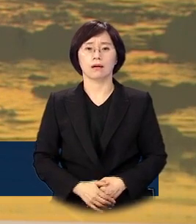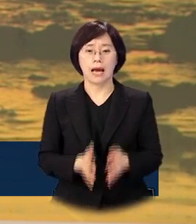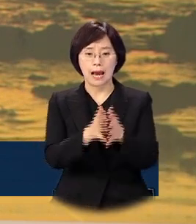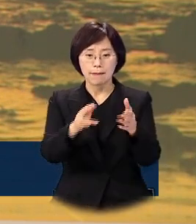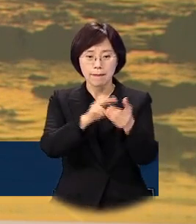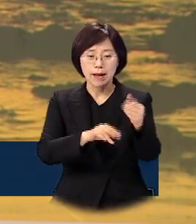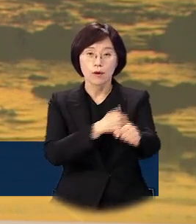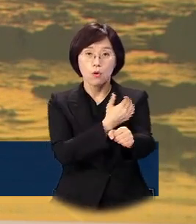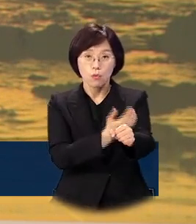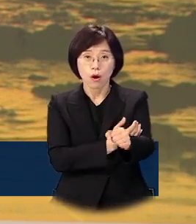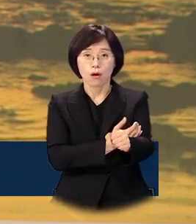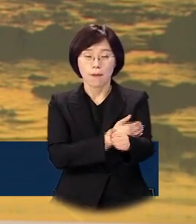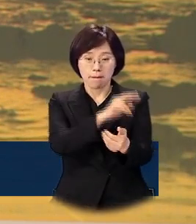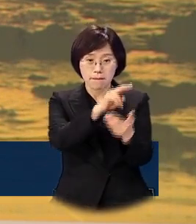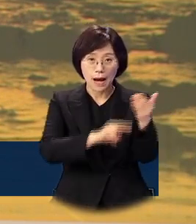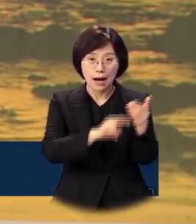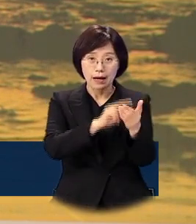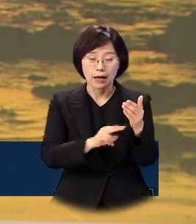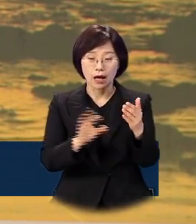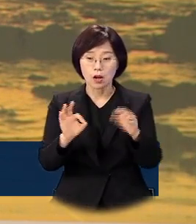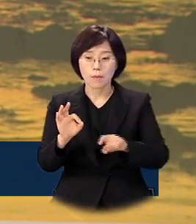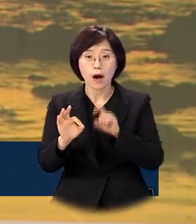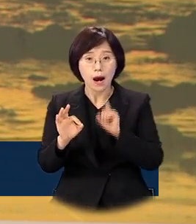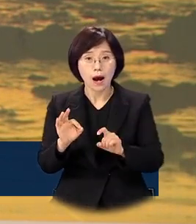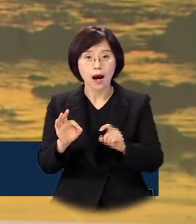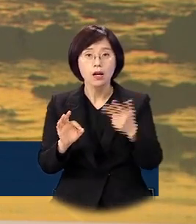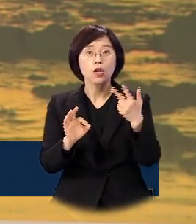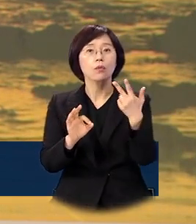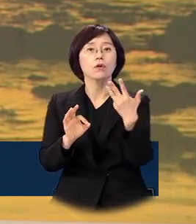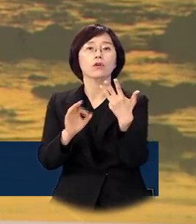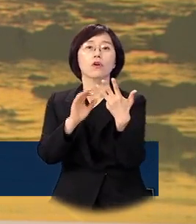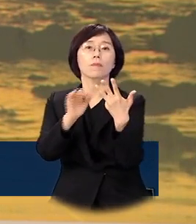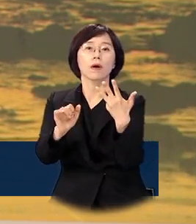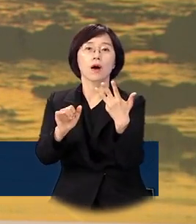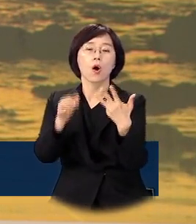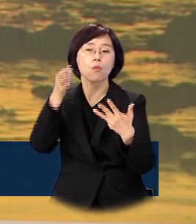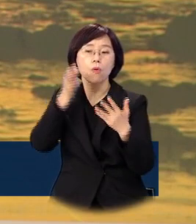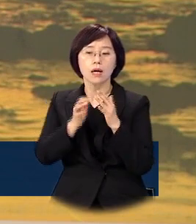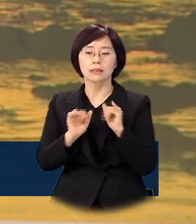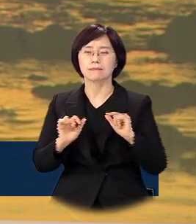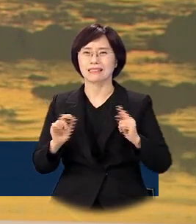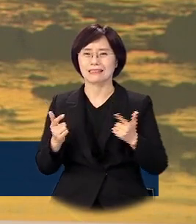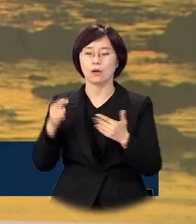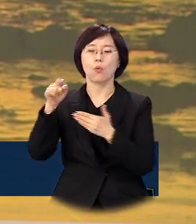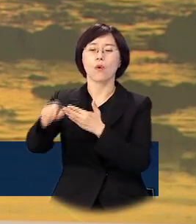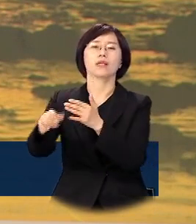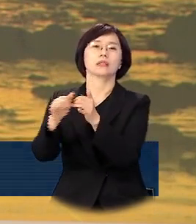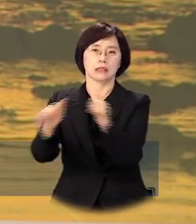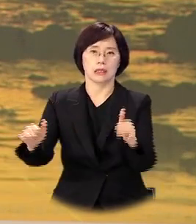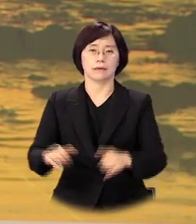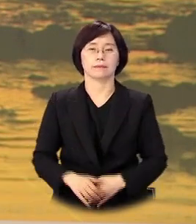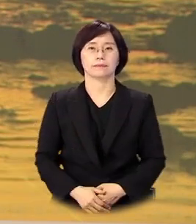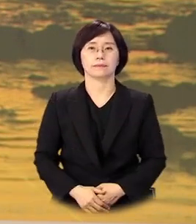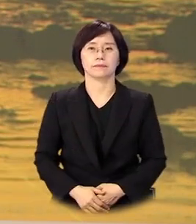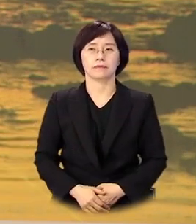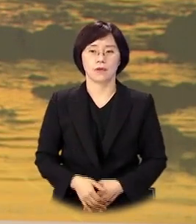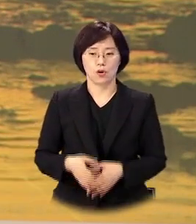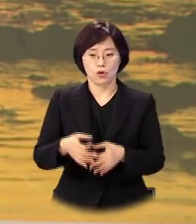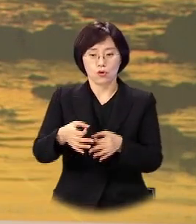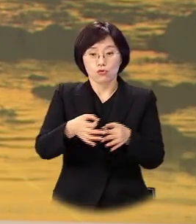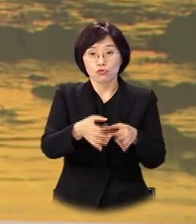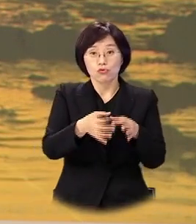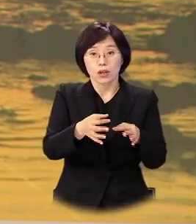아파트 분양권을 거래하는 사람 10명 가운데 7, 8명은 포항 시민이 아닌 외지인입니다. 투기